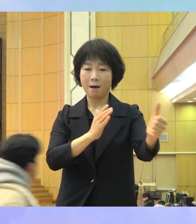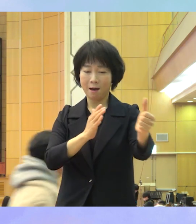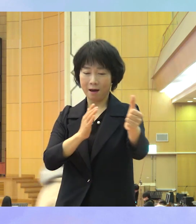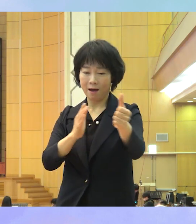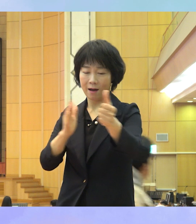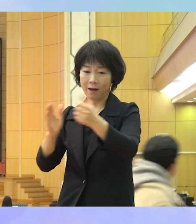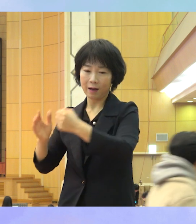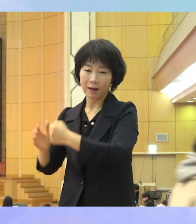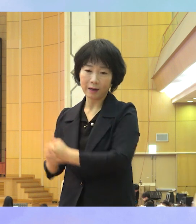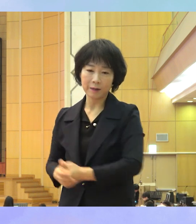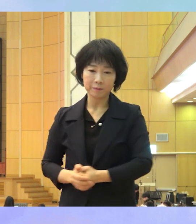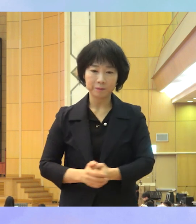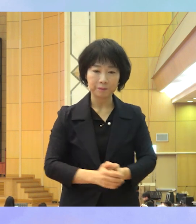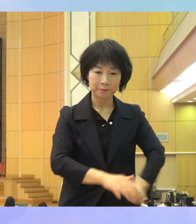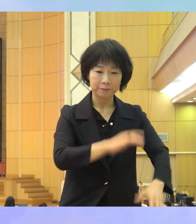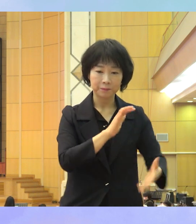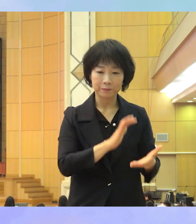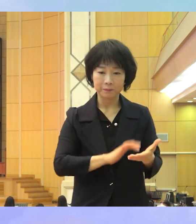새 힘어들이